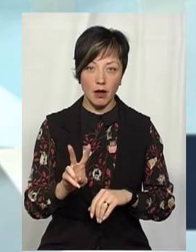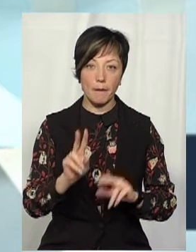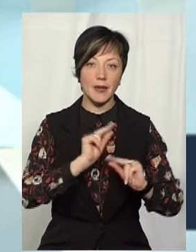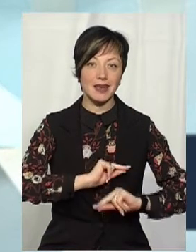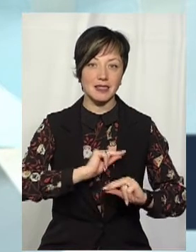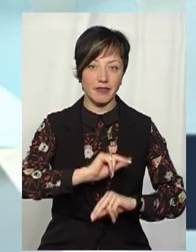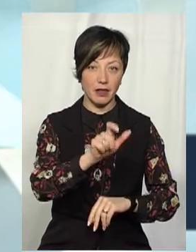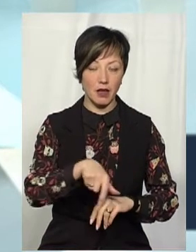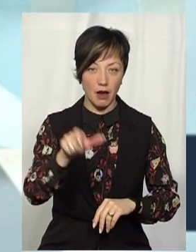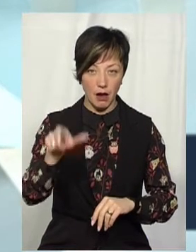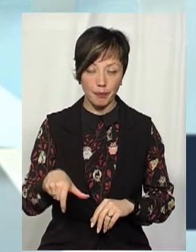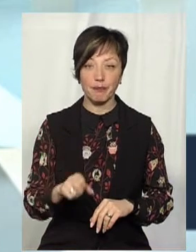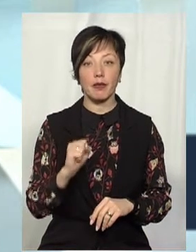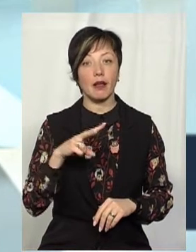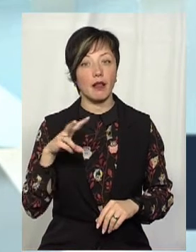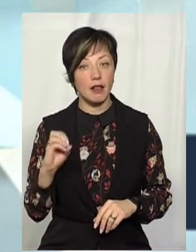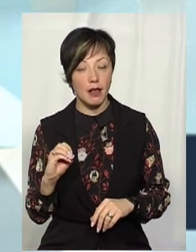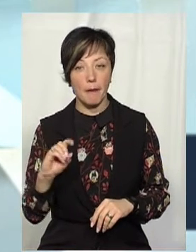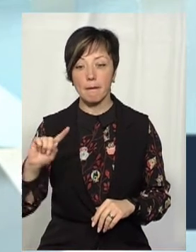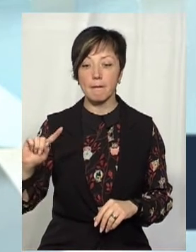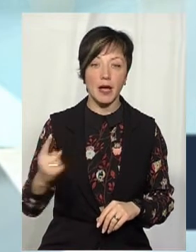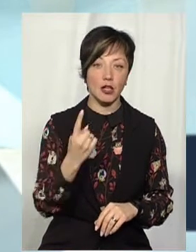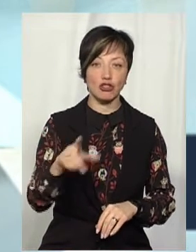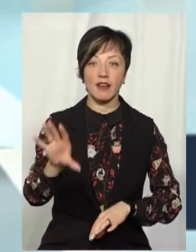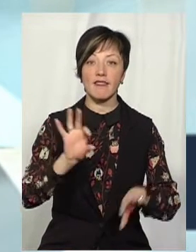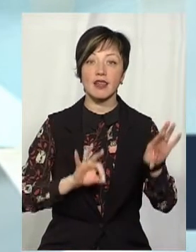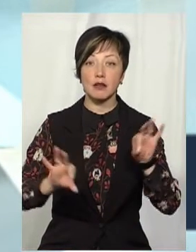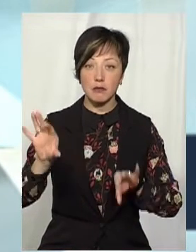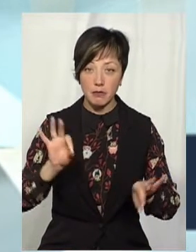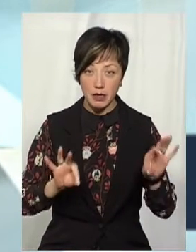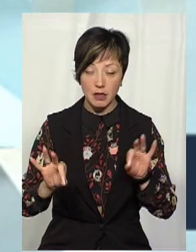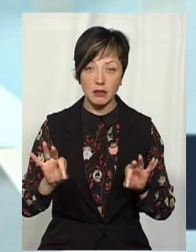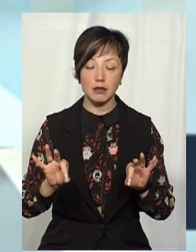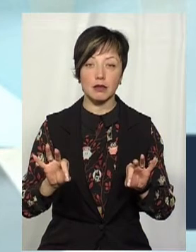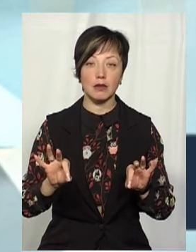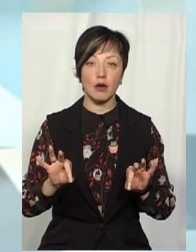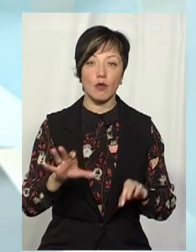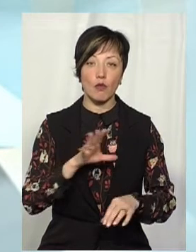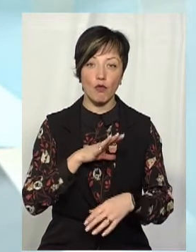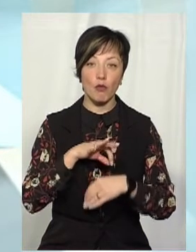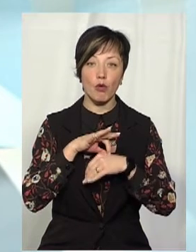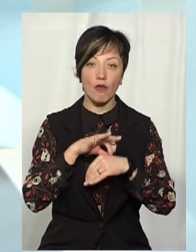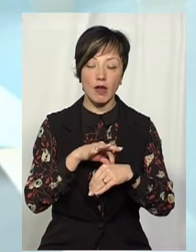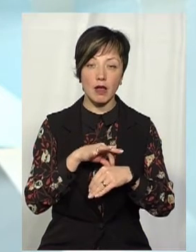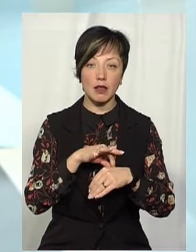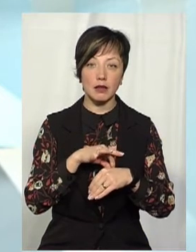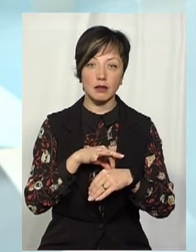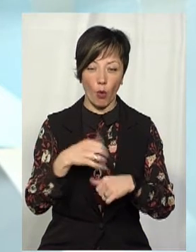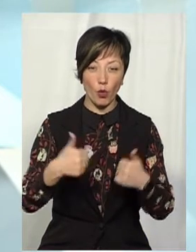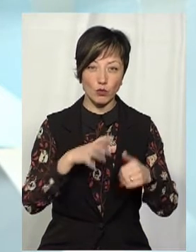працівника таких. Однак перший відбір, як зазначали, конкурс був проведений, ми